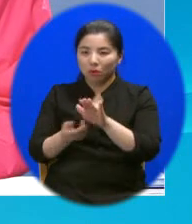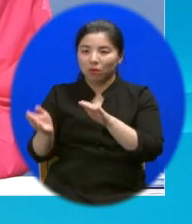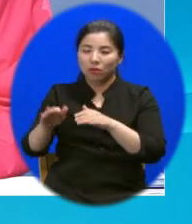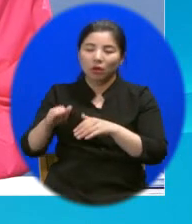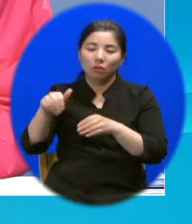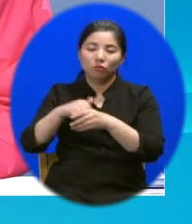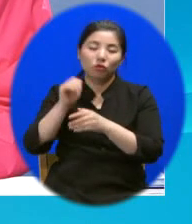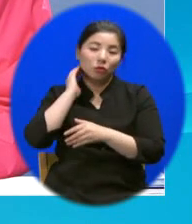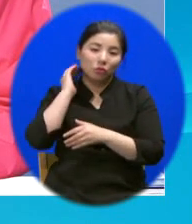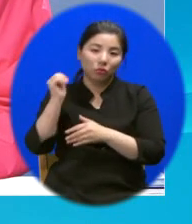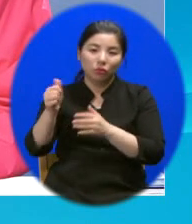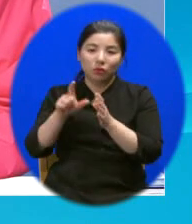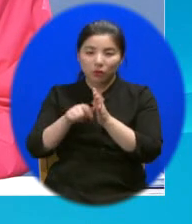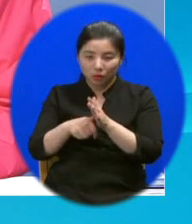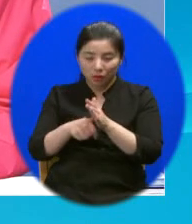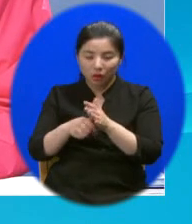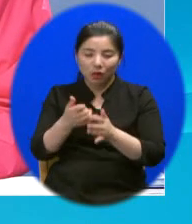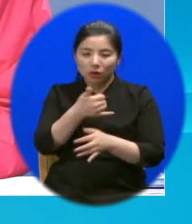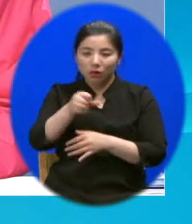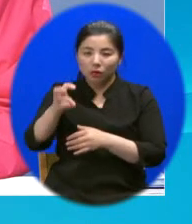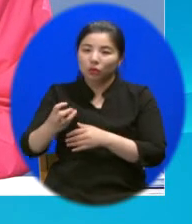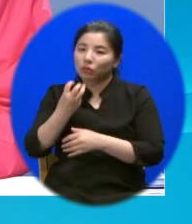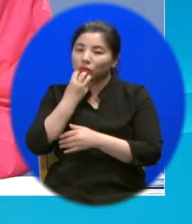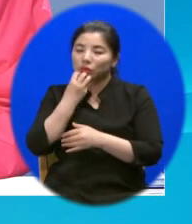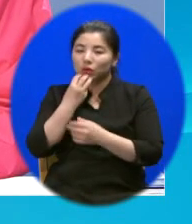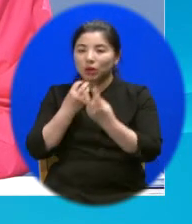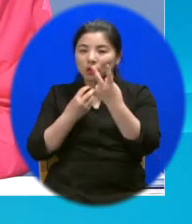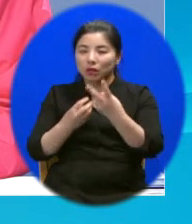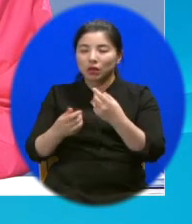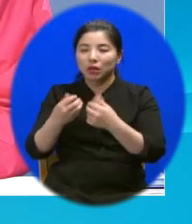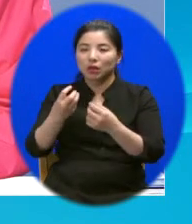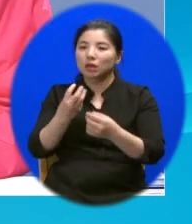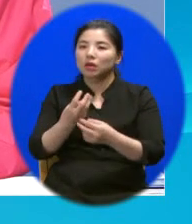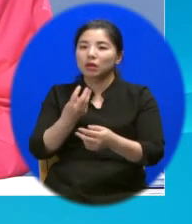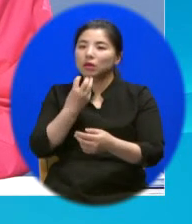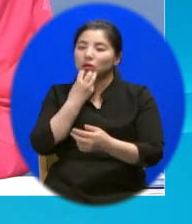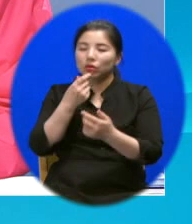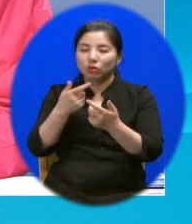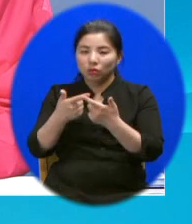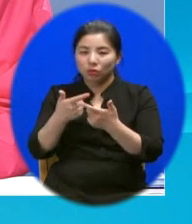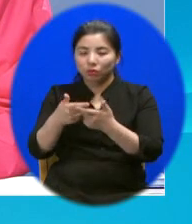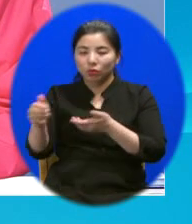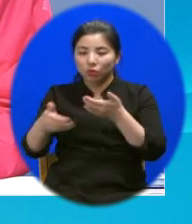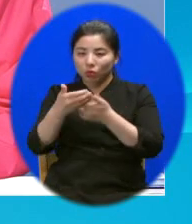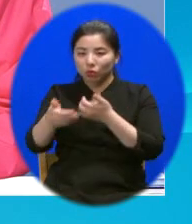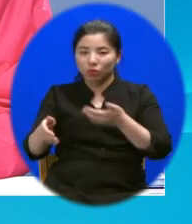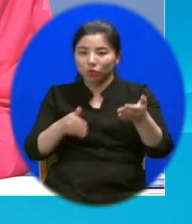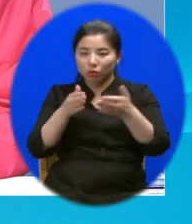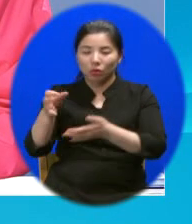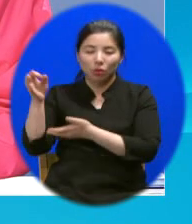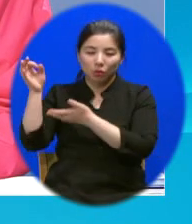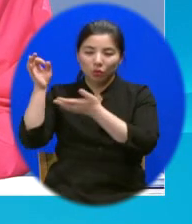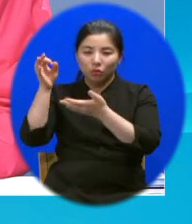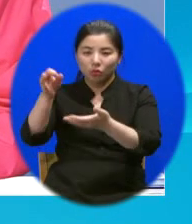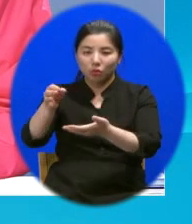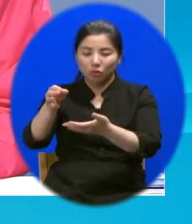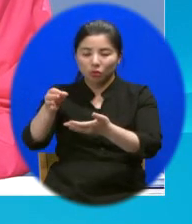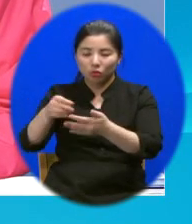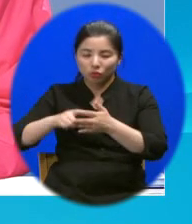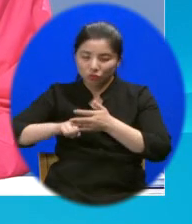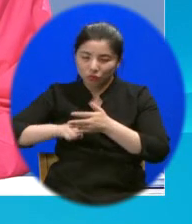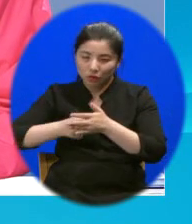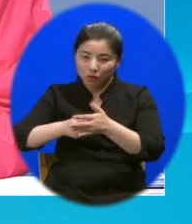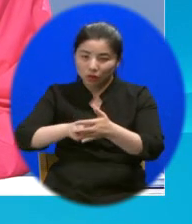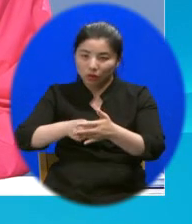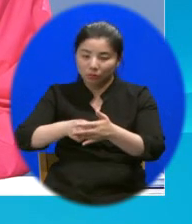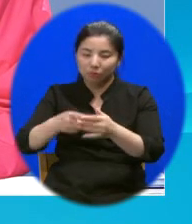정도 들어서 3종 성 저희 정인 경부고속도로를 재정을 투입하는 고속도로로 이렇게 추진을